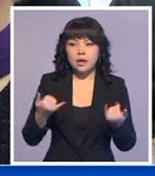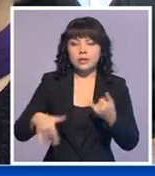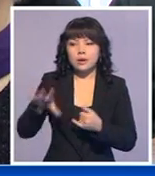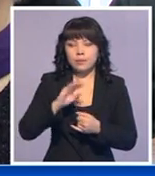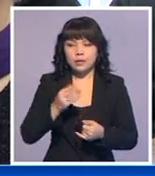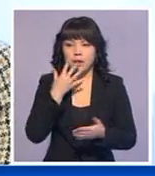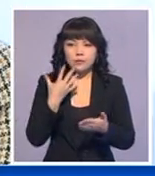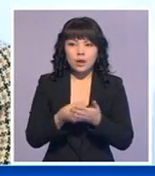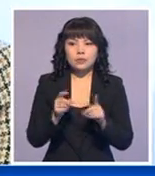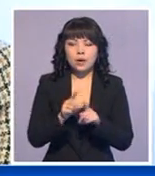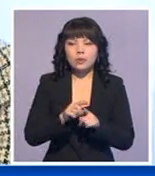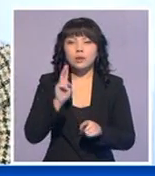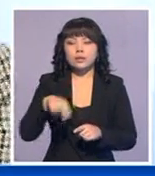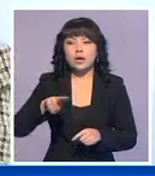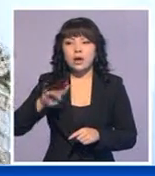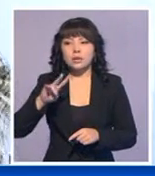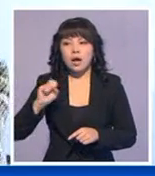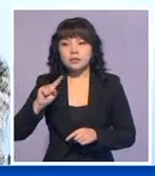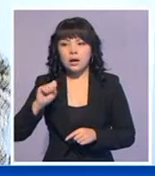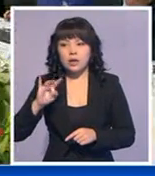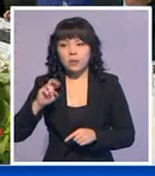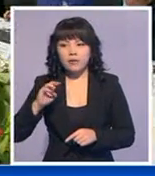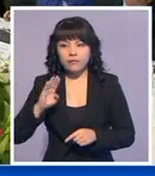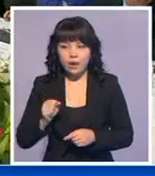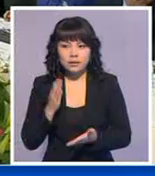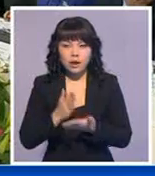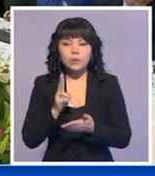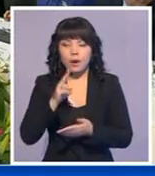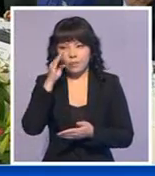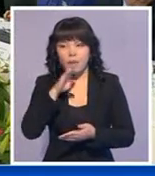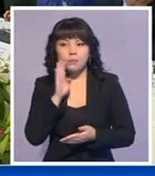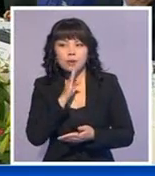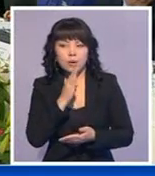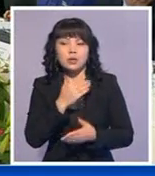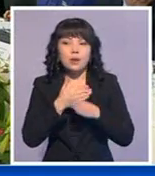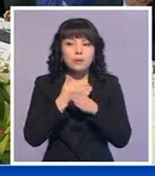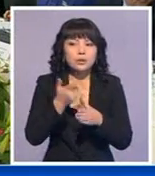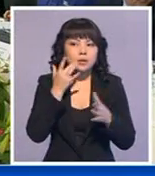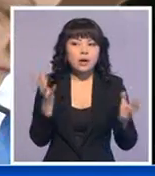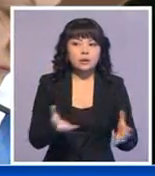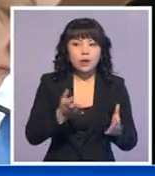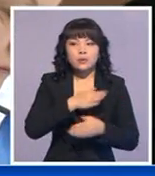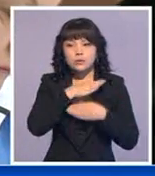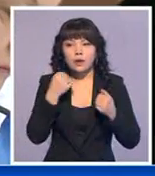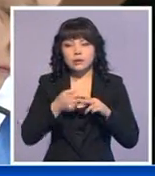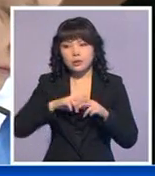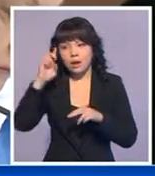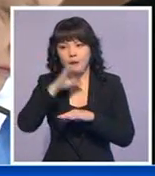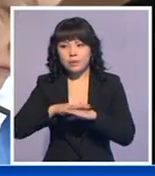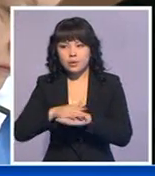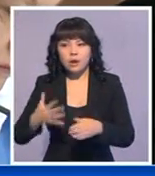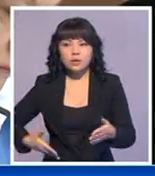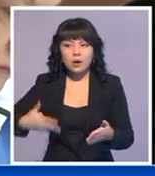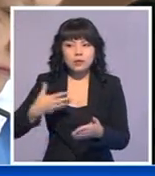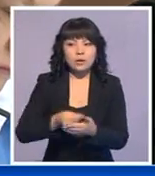ата-анасына аяушылық танытпаған балалары мен ондай жандарға көмектесуден бас тартқан туыстар үшін мемлекет қаржы төлеуге міндетті емес. Ал